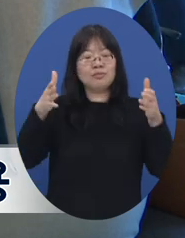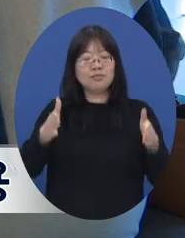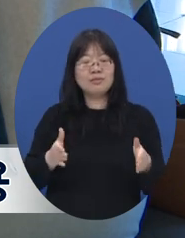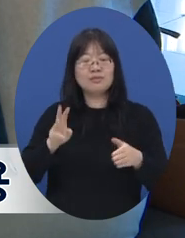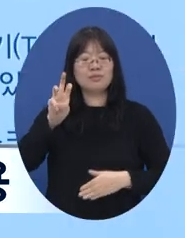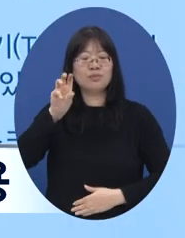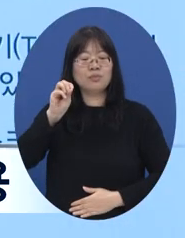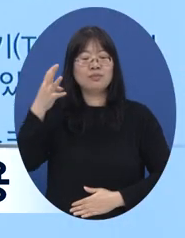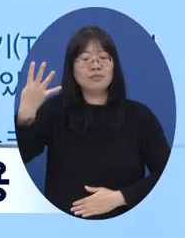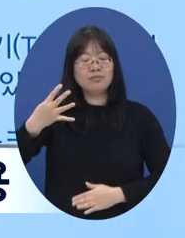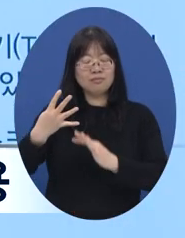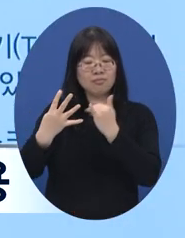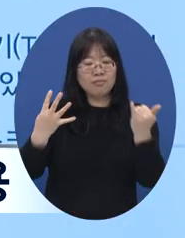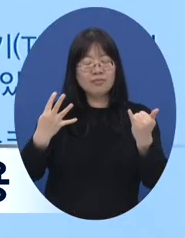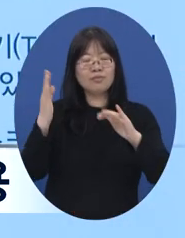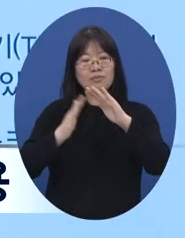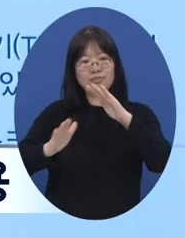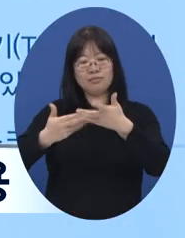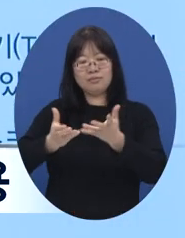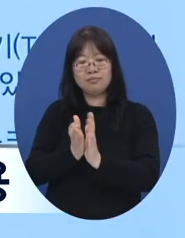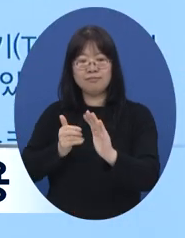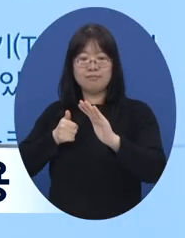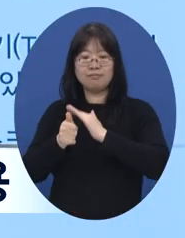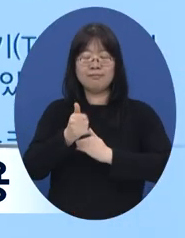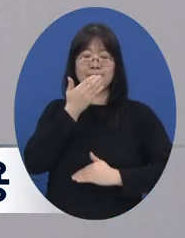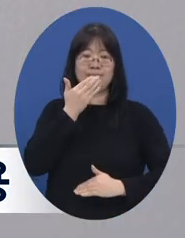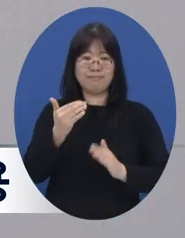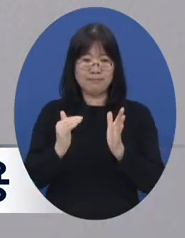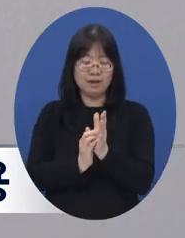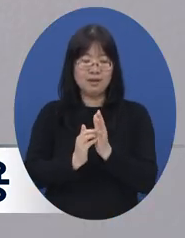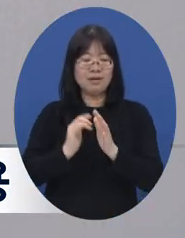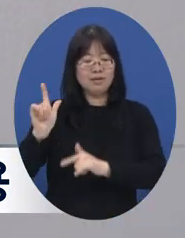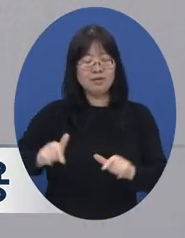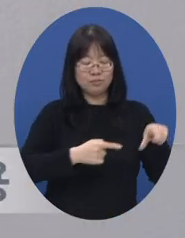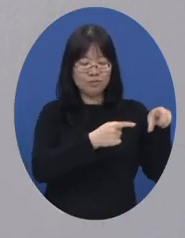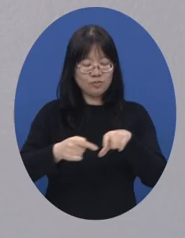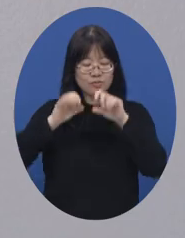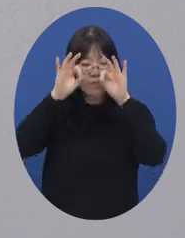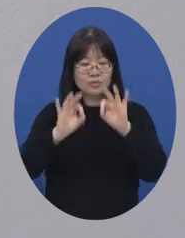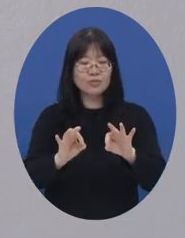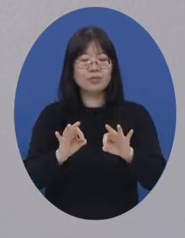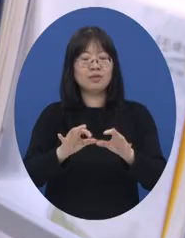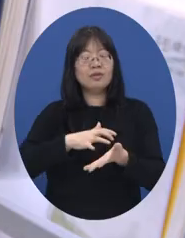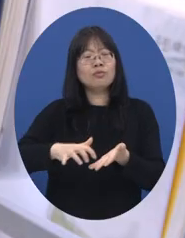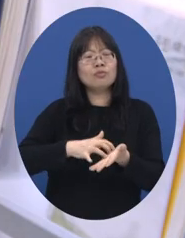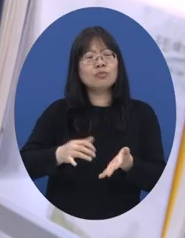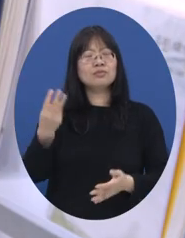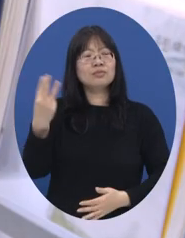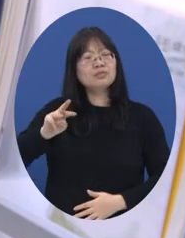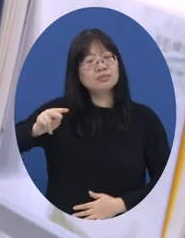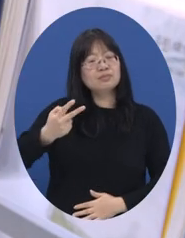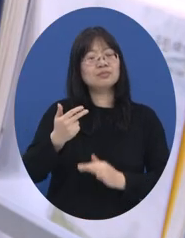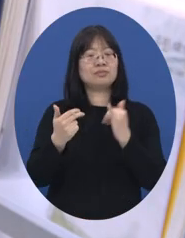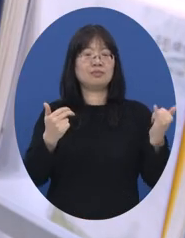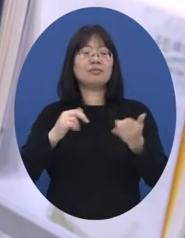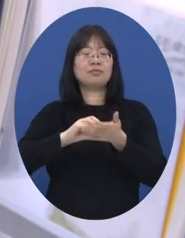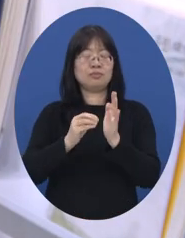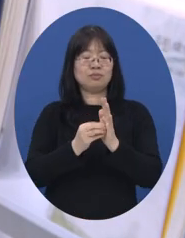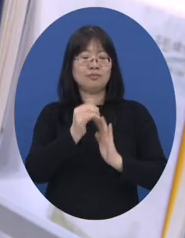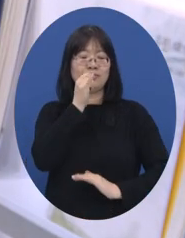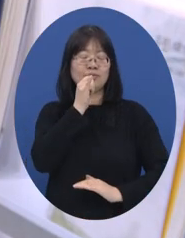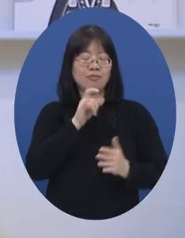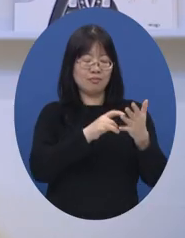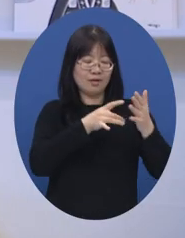4천여 명이 경기도 공공기관을 찾았습니다. 하루 평균으로 따지면 무려 3,200명 꼴입니다.